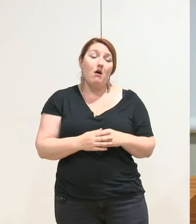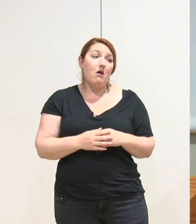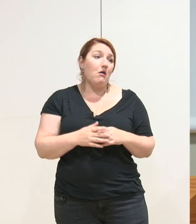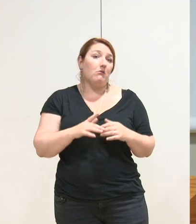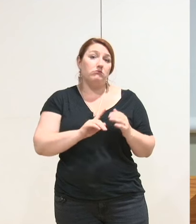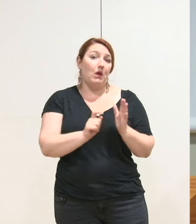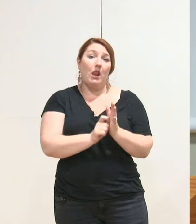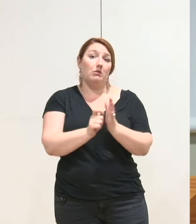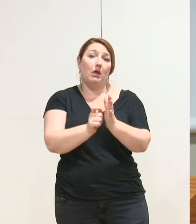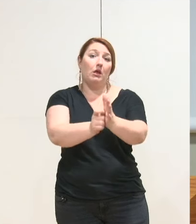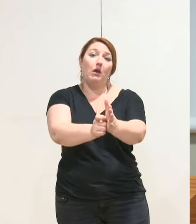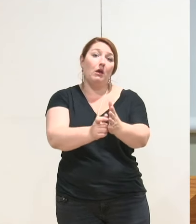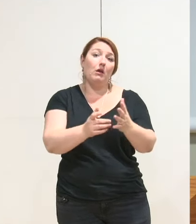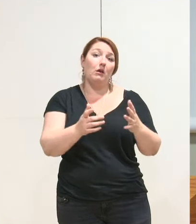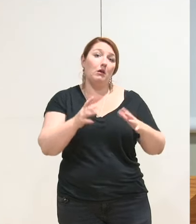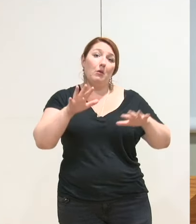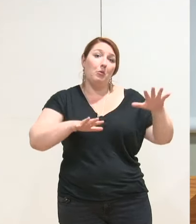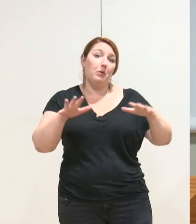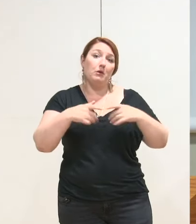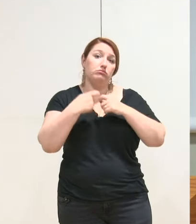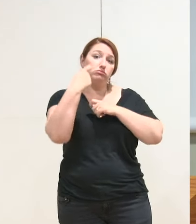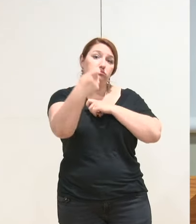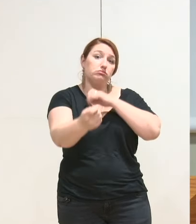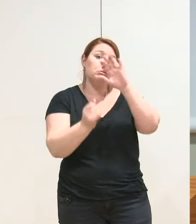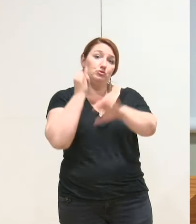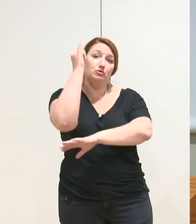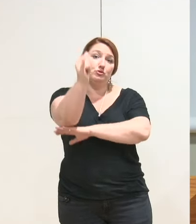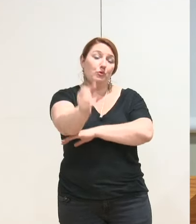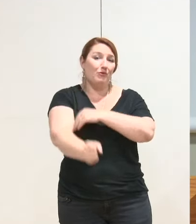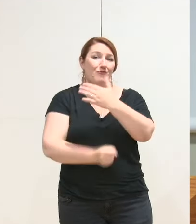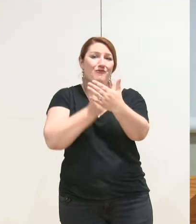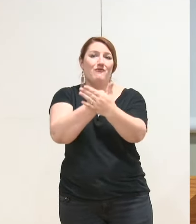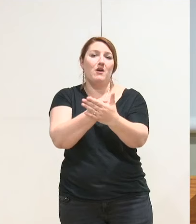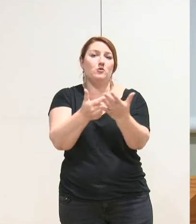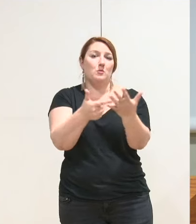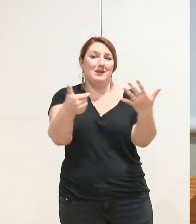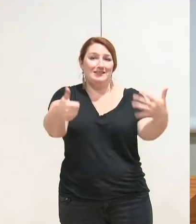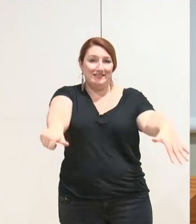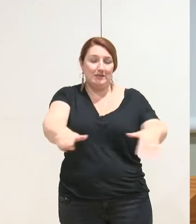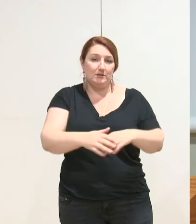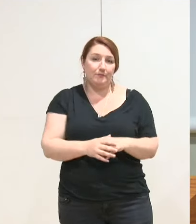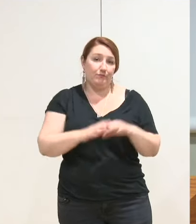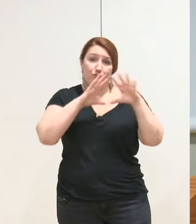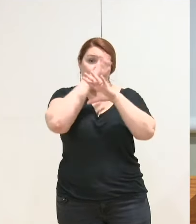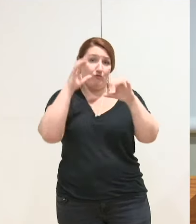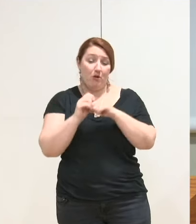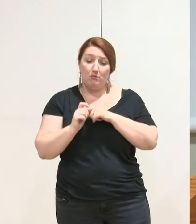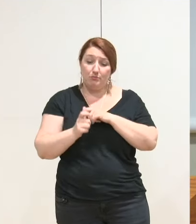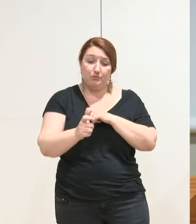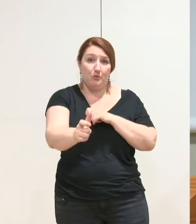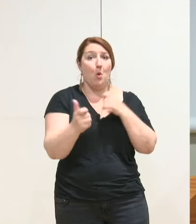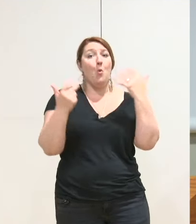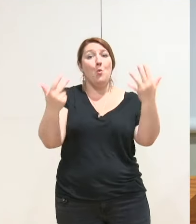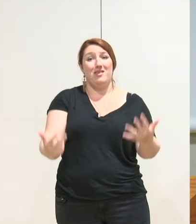calendrier proposé et que cela dure jusqu'à fin 2016 euh donc voilà le schéma qui nous entraînera ensuite sur 8